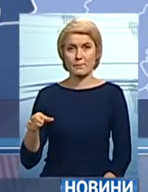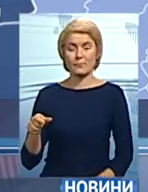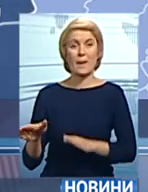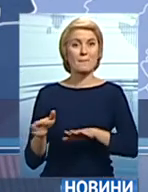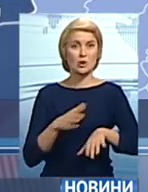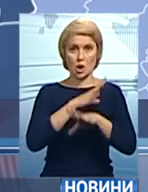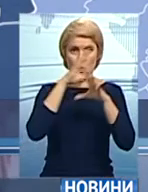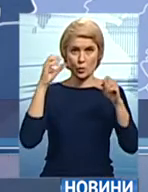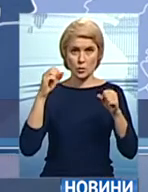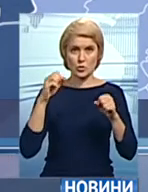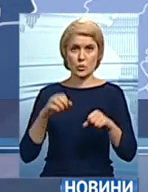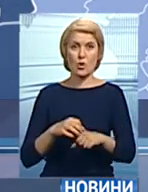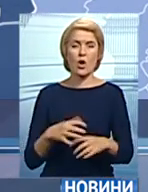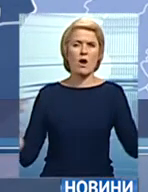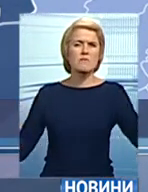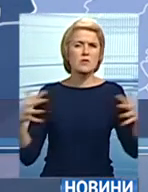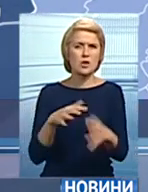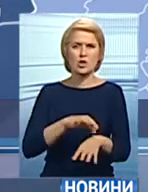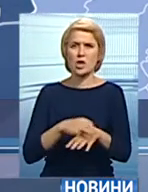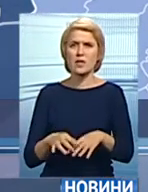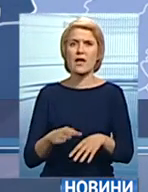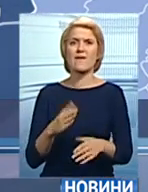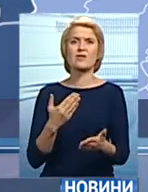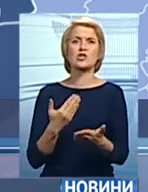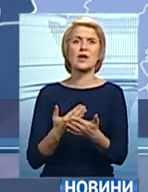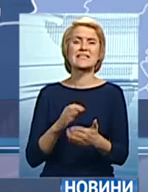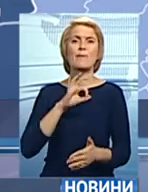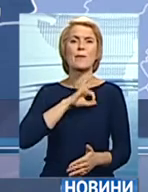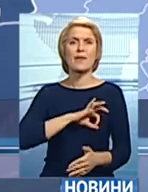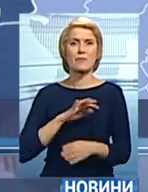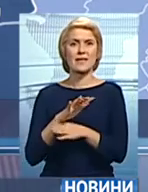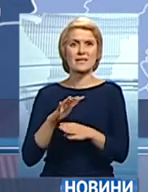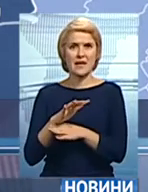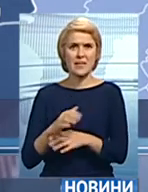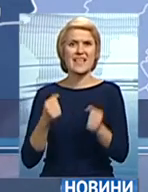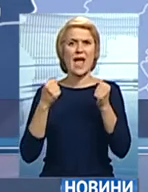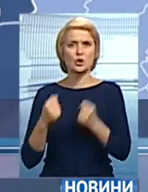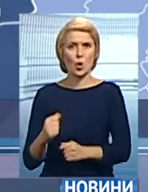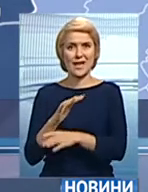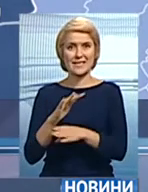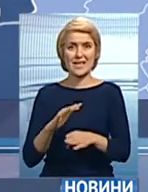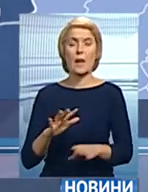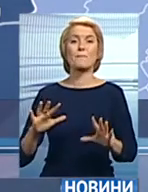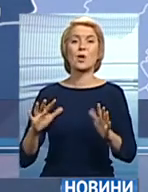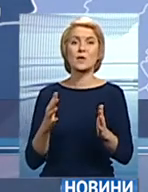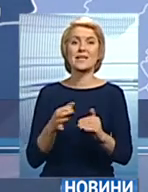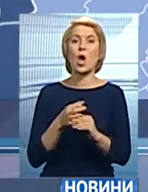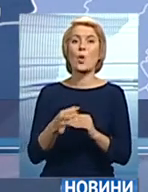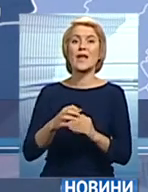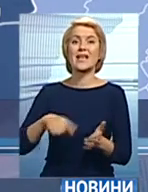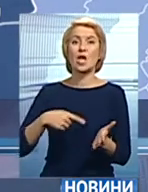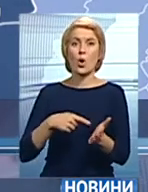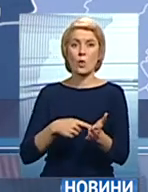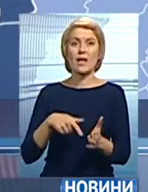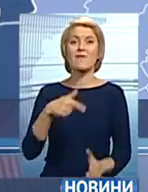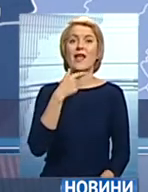прошедші ночі ожесточенні противостіяния, в частності, примененням артиллії, тяжелій артиллії, відбували на окраїні міста,